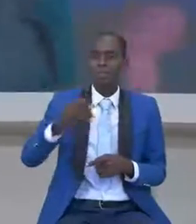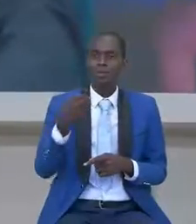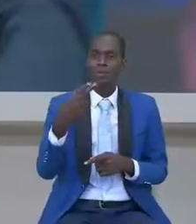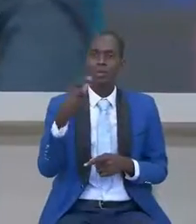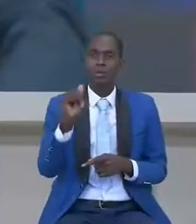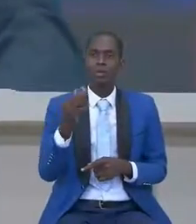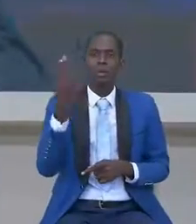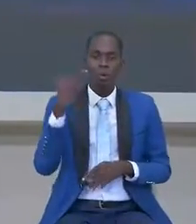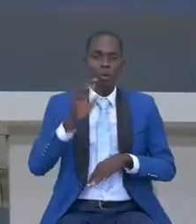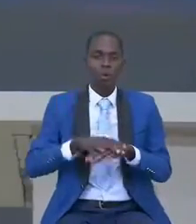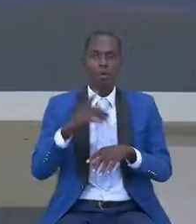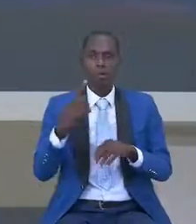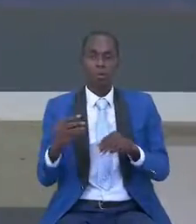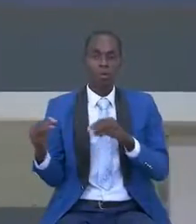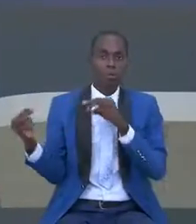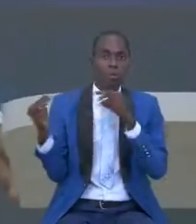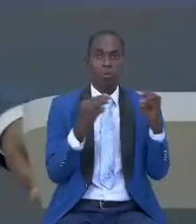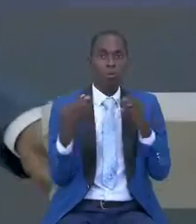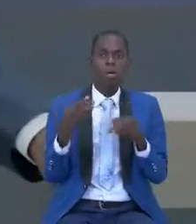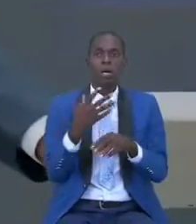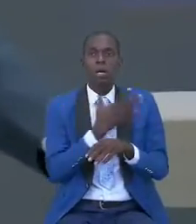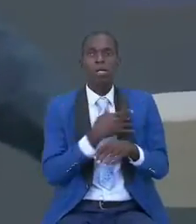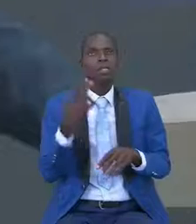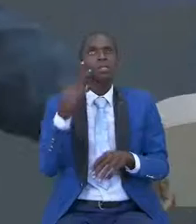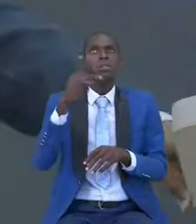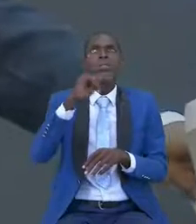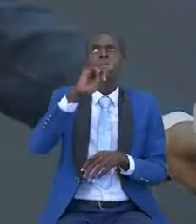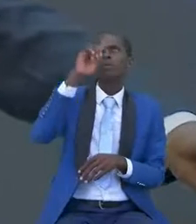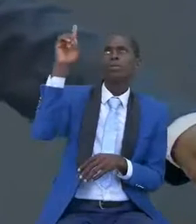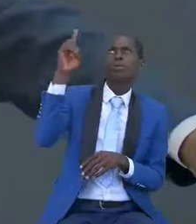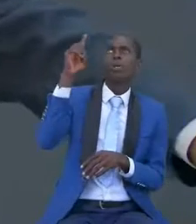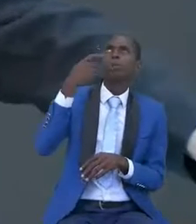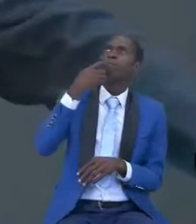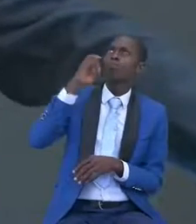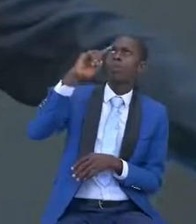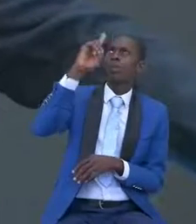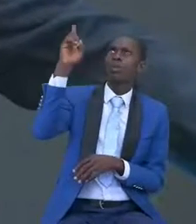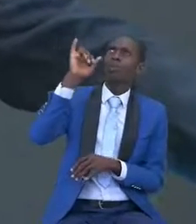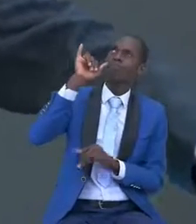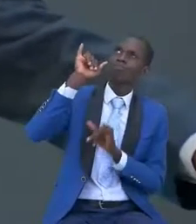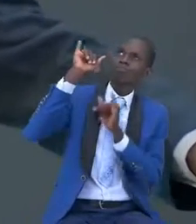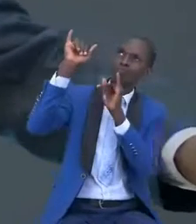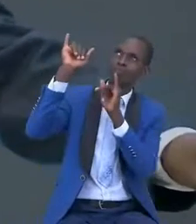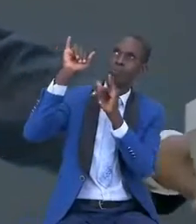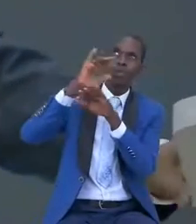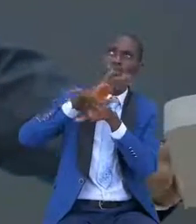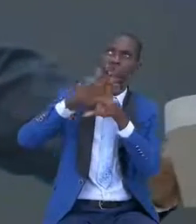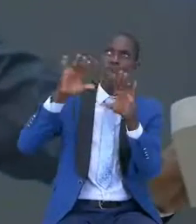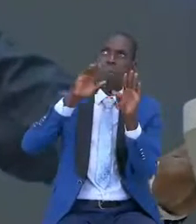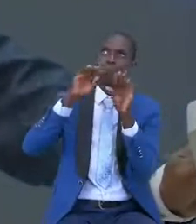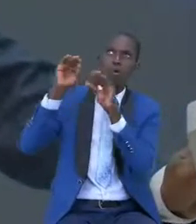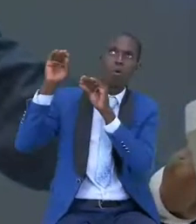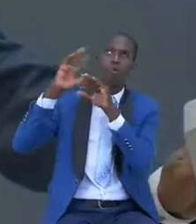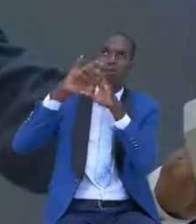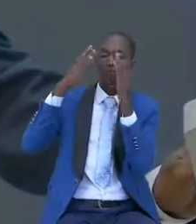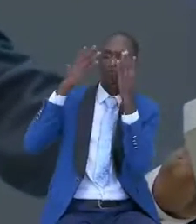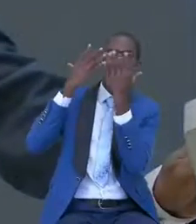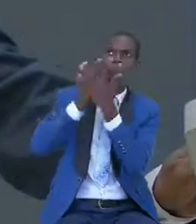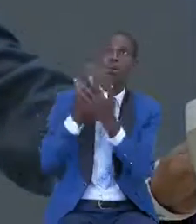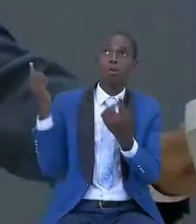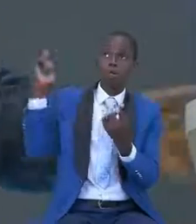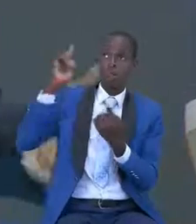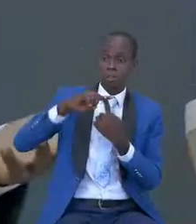était sur le champ de bataille, il a regardé le soleil pour dire, reste Arrête-toi là-bas, ne bouge pas jusqu'à ce que